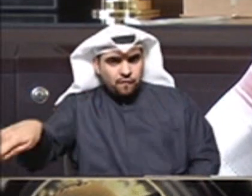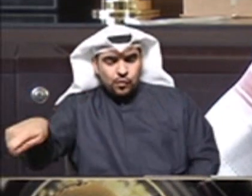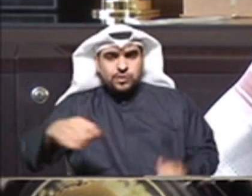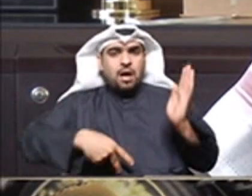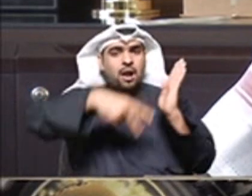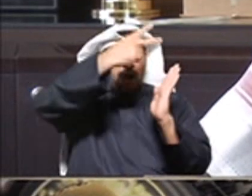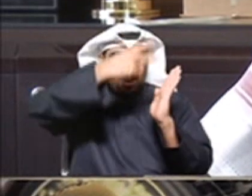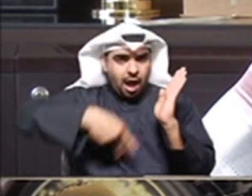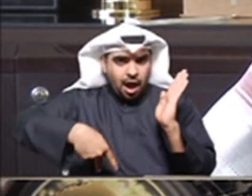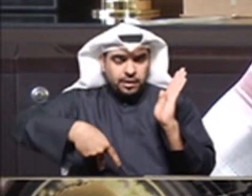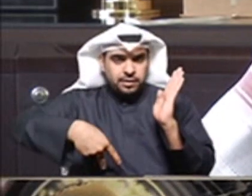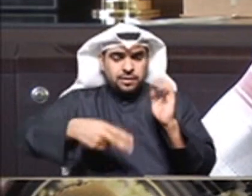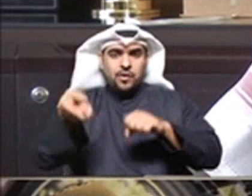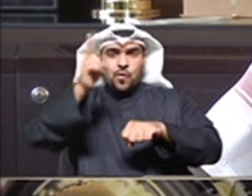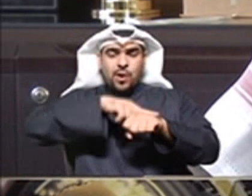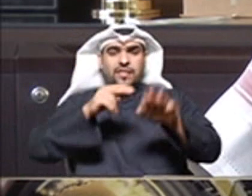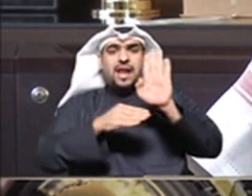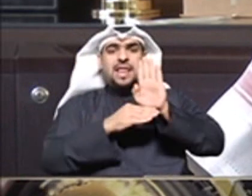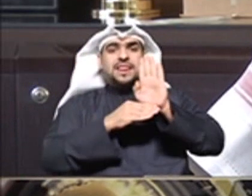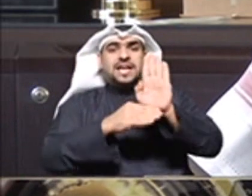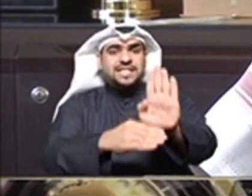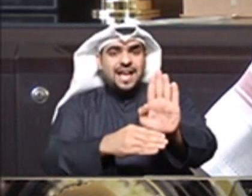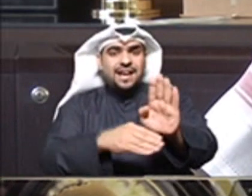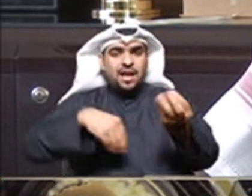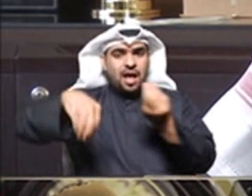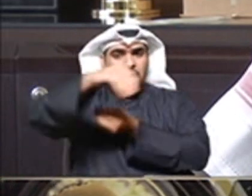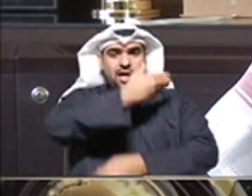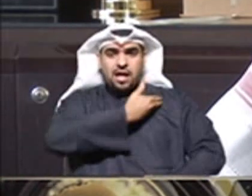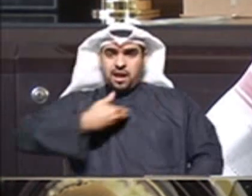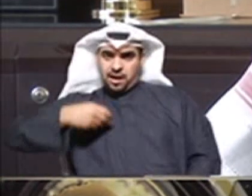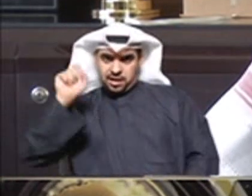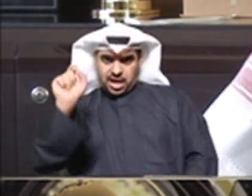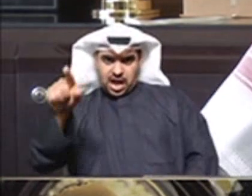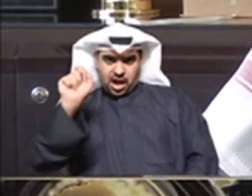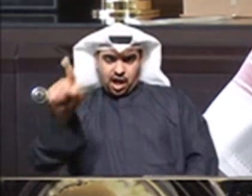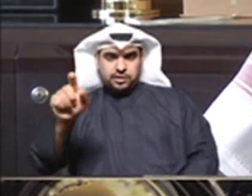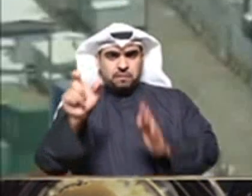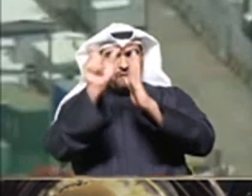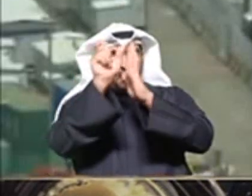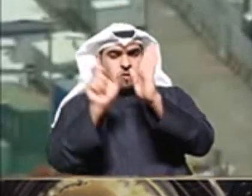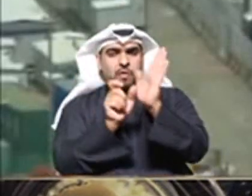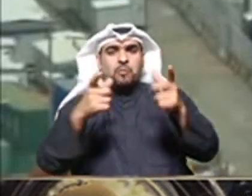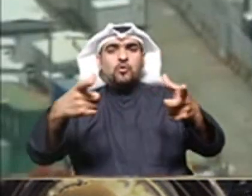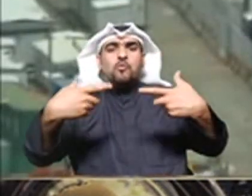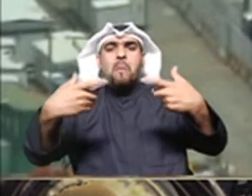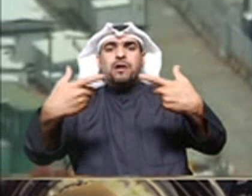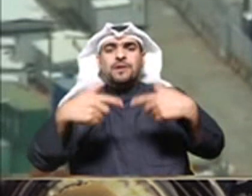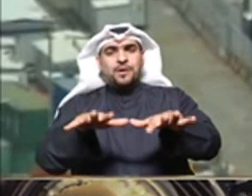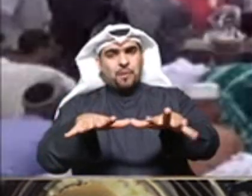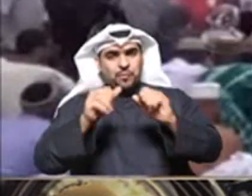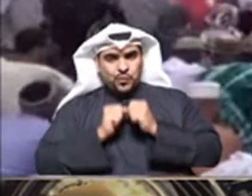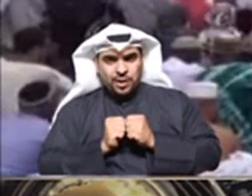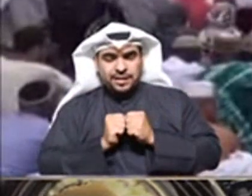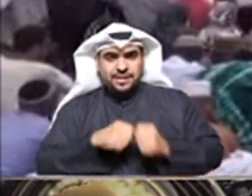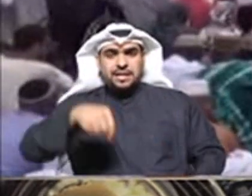العقود وإصدار تصريح الحج، كل هذه من خلال منظومة عمل متكاملة إلكترونية. وللحد من الغلاء